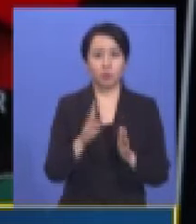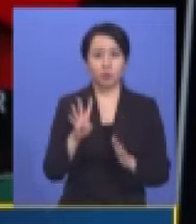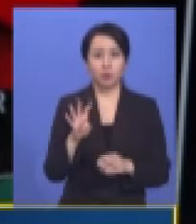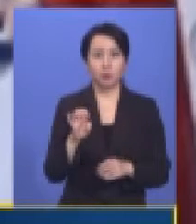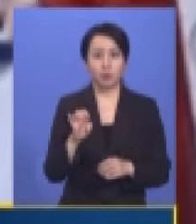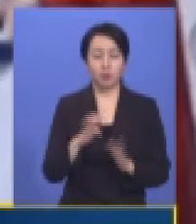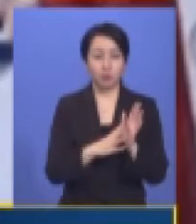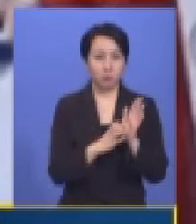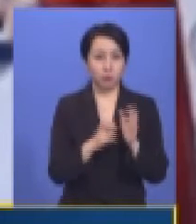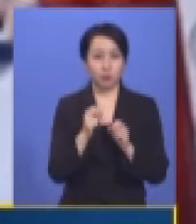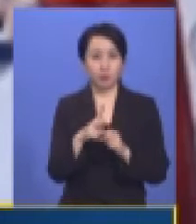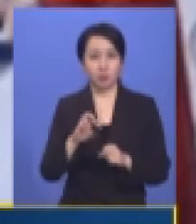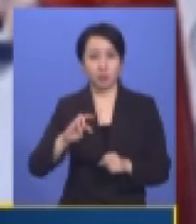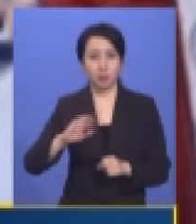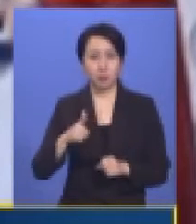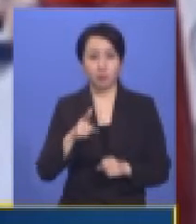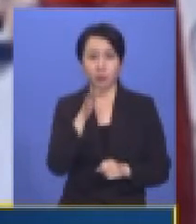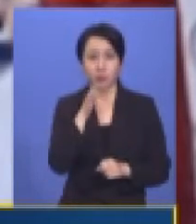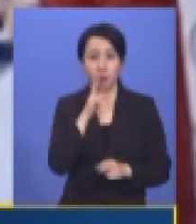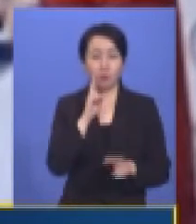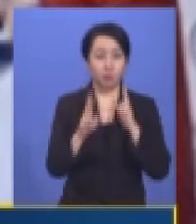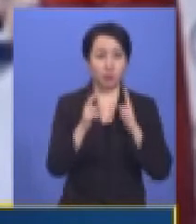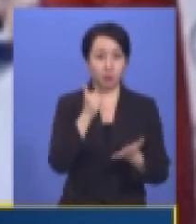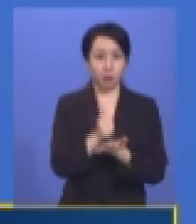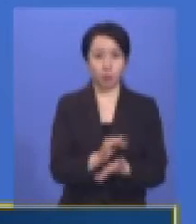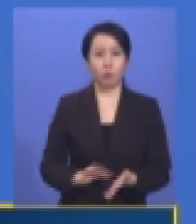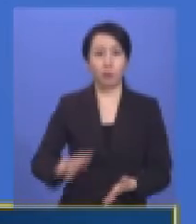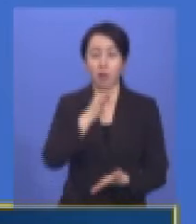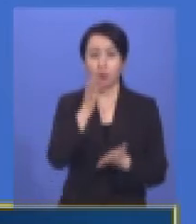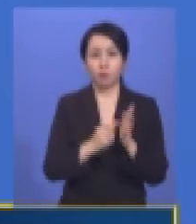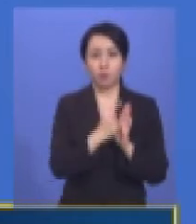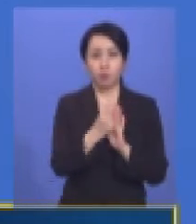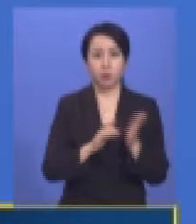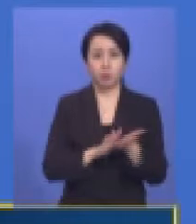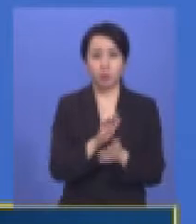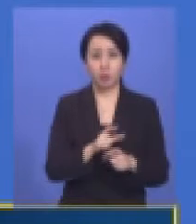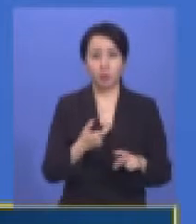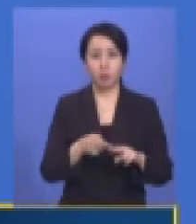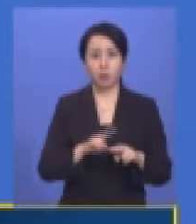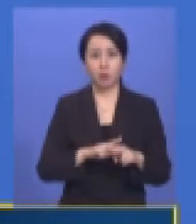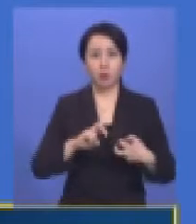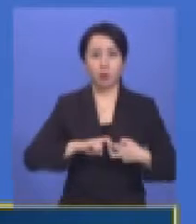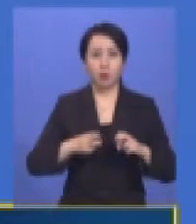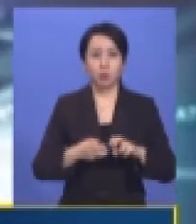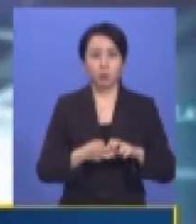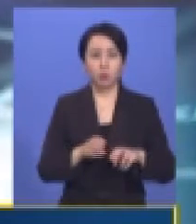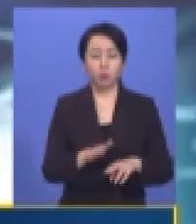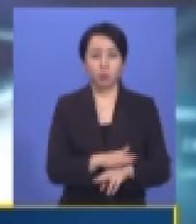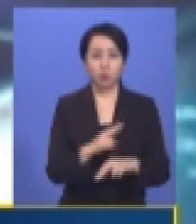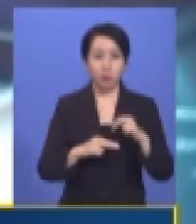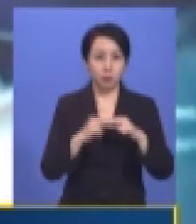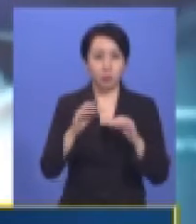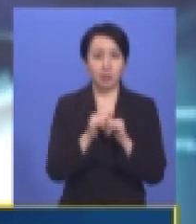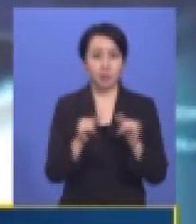до 912 миллиардов тенге. В ходе брифинга аким области ответил на вопросы журналистов, среди которых проблема